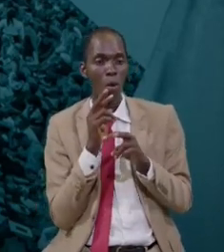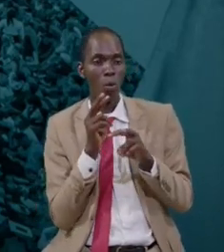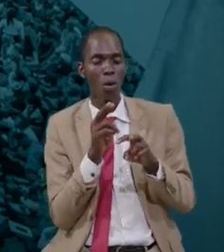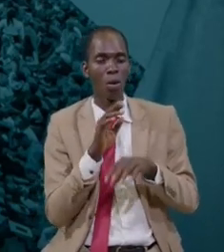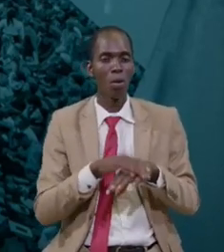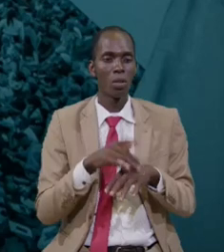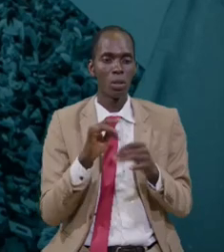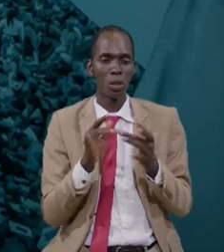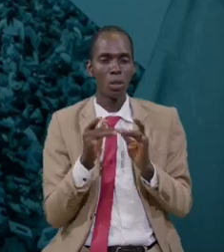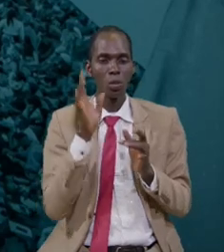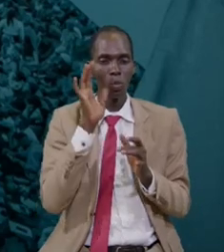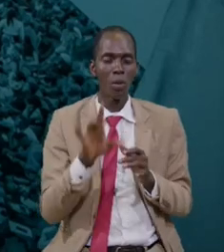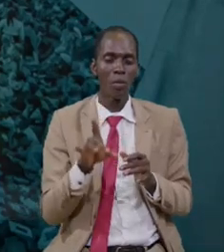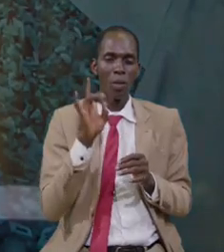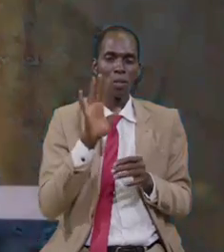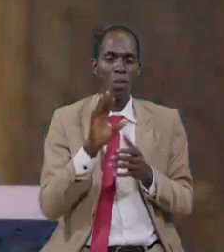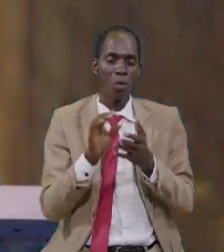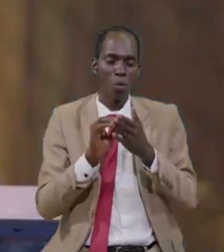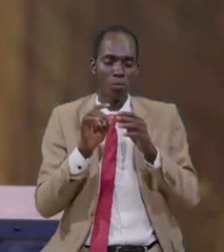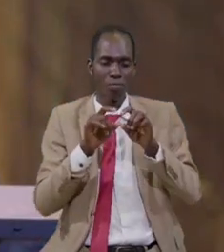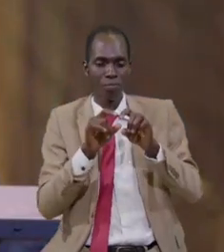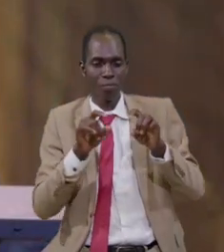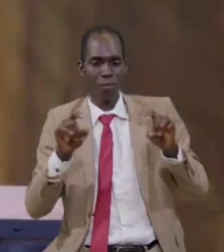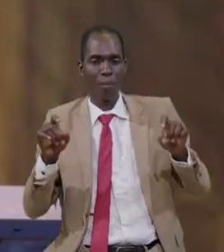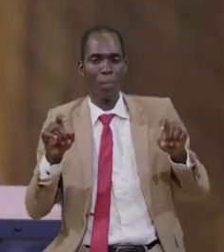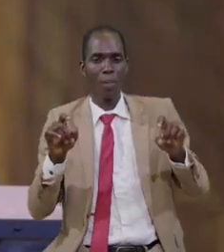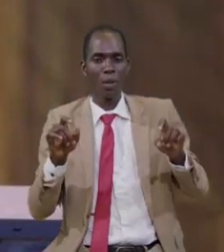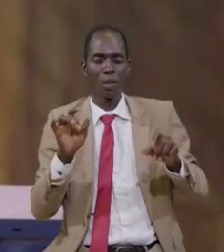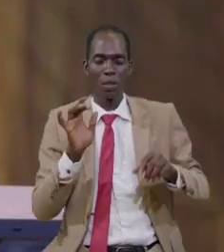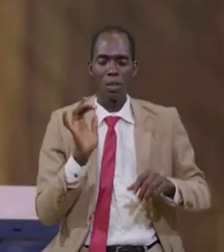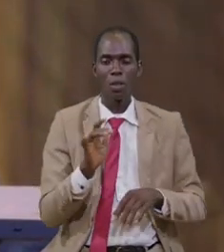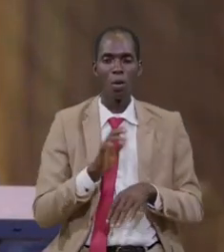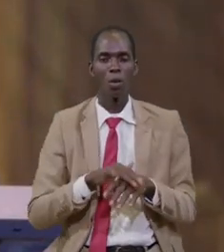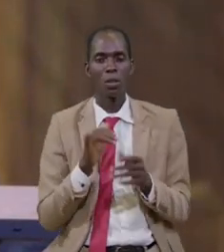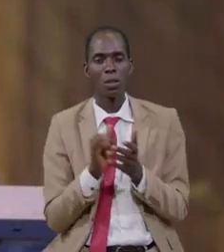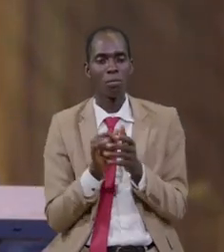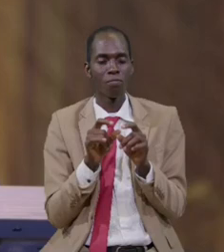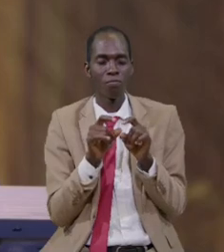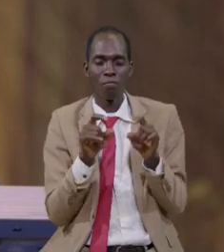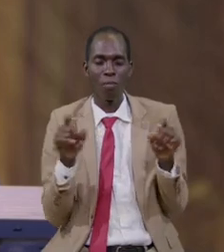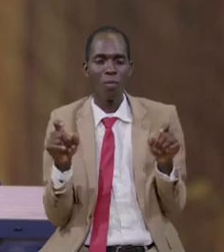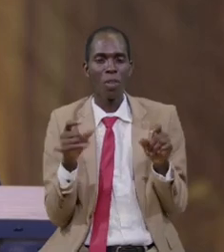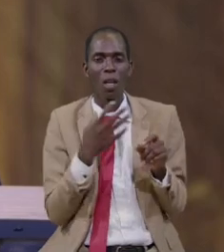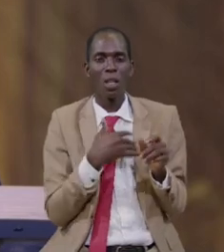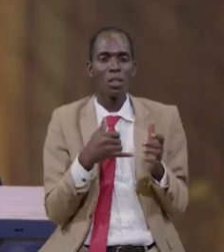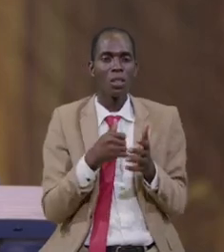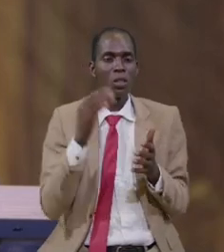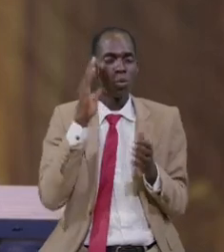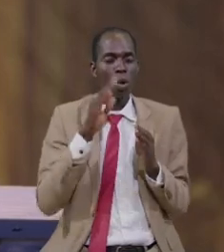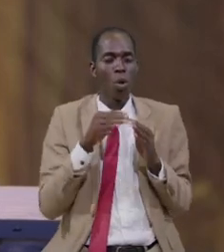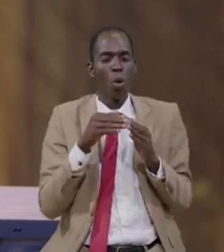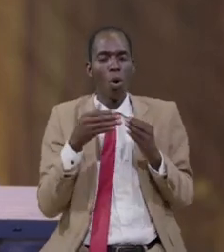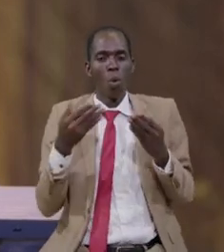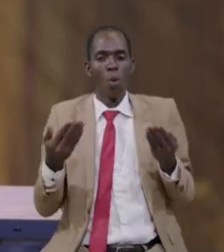Vous qui êtes en ligne, il y a un lien qui s'affiche. Cliquez dessus. Et vous verrez donc